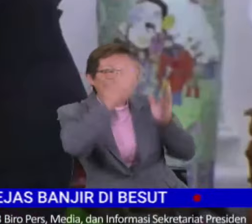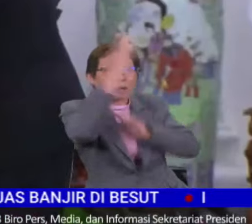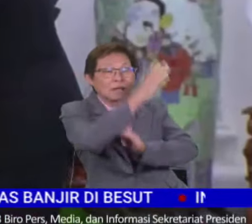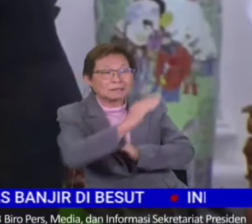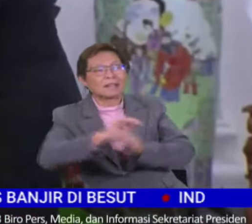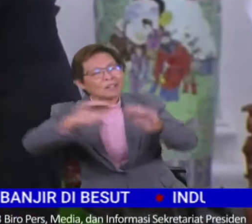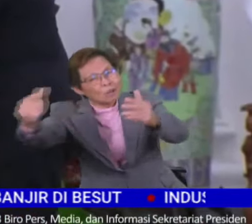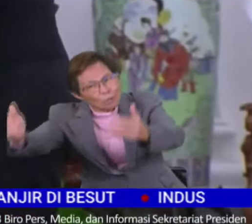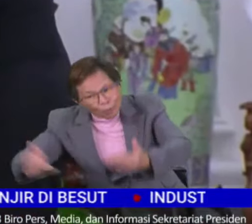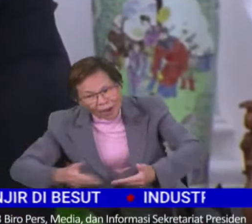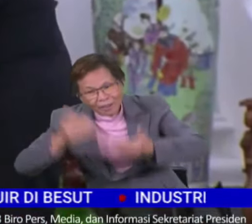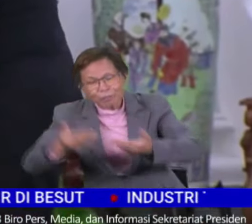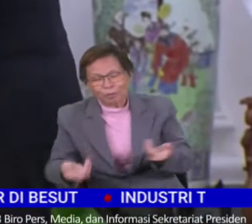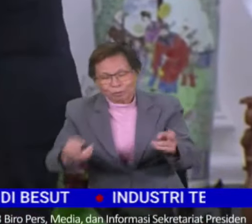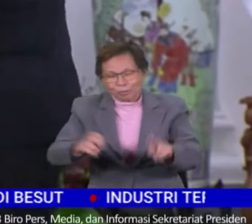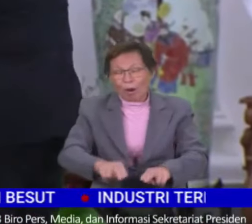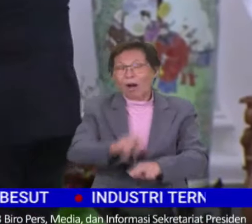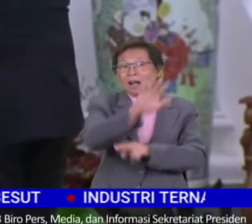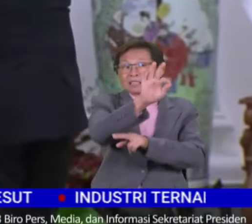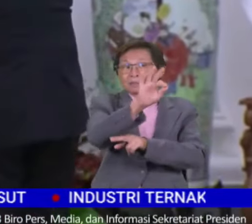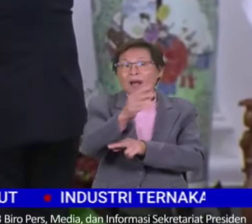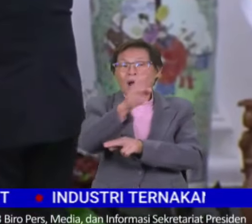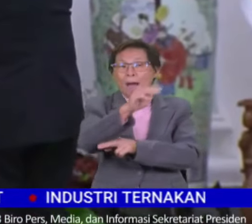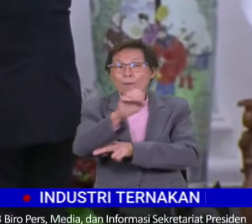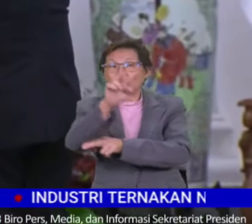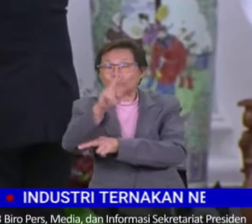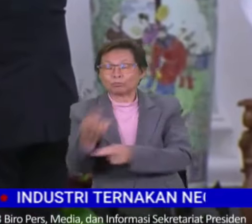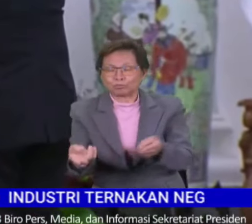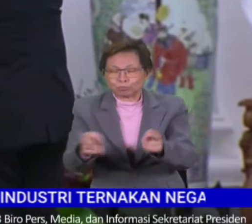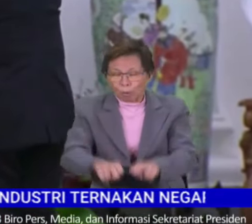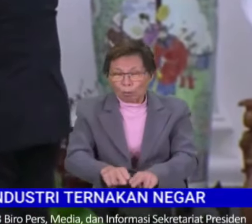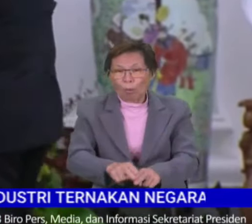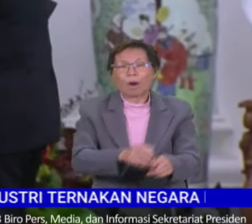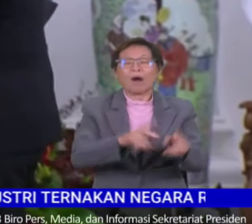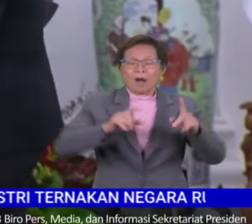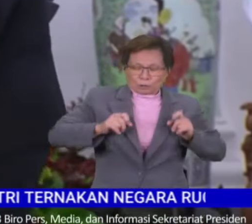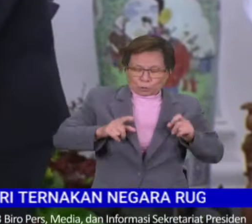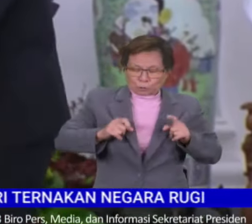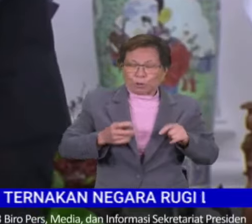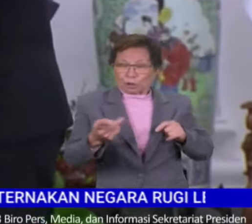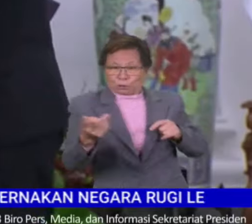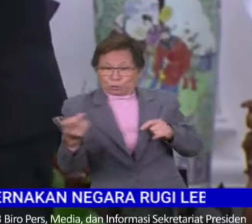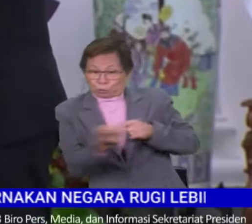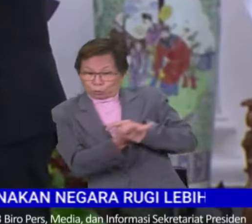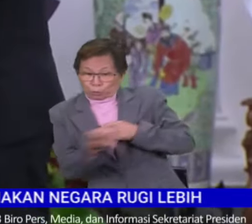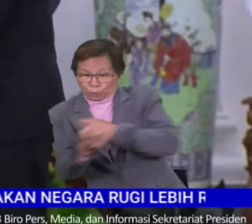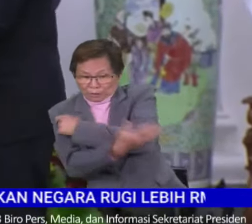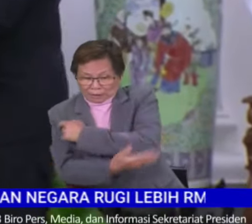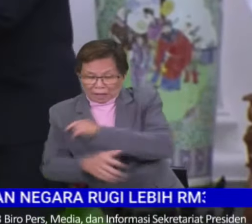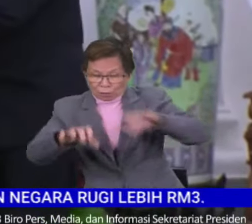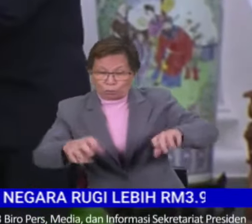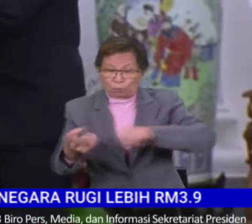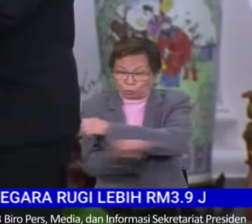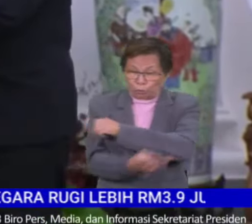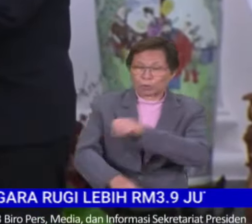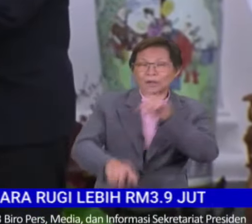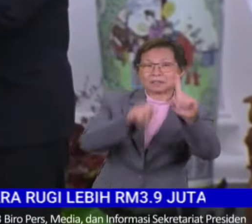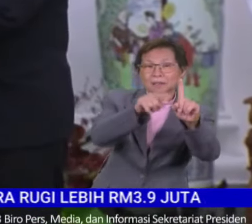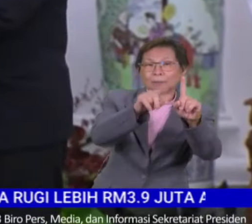Selain mengalu-alukan tanda tangan 9 Memorandum Persefahaman MOU, sektor swasta kedua-dua negara dianggar bernilai